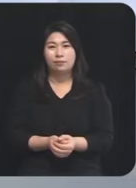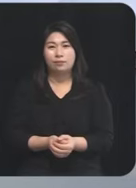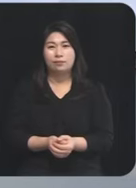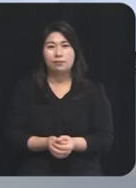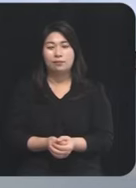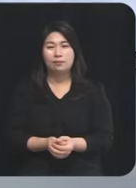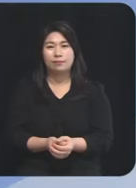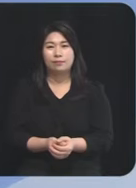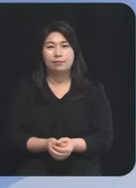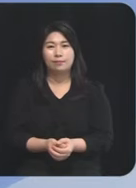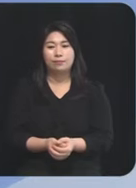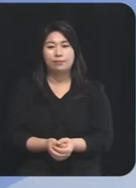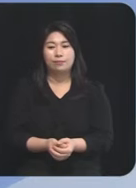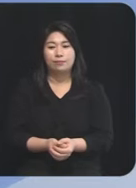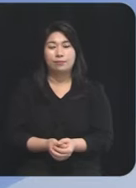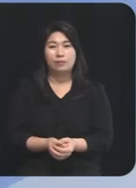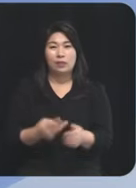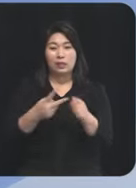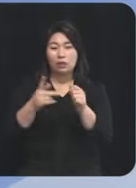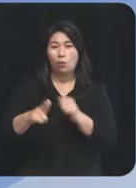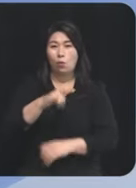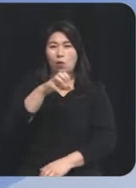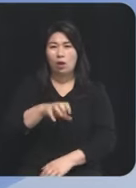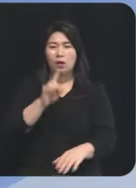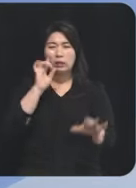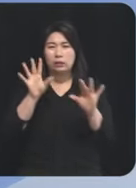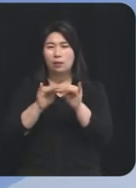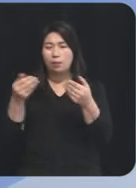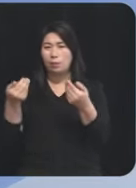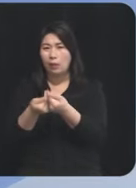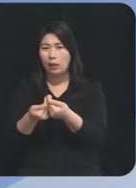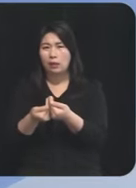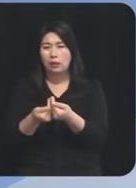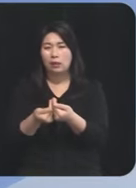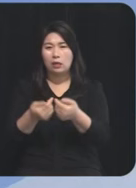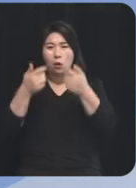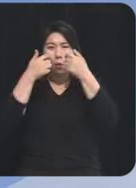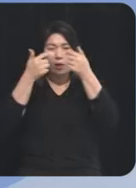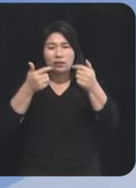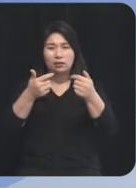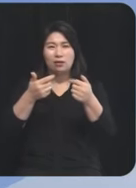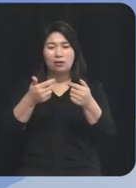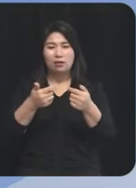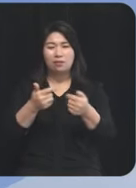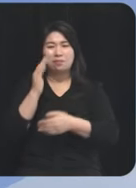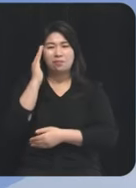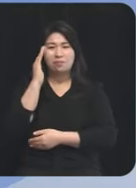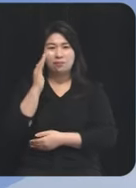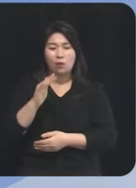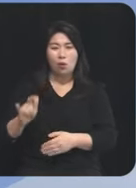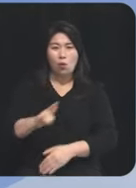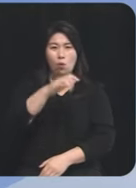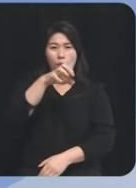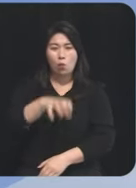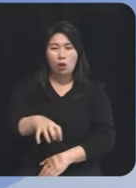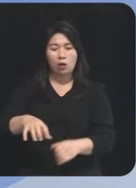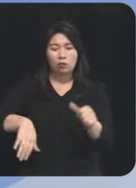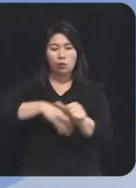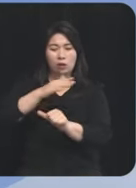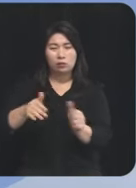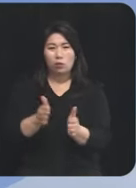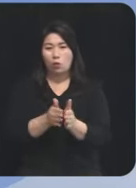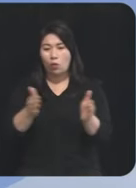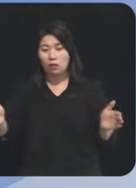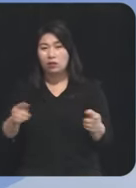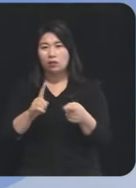해주시기 바랍니다. 네, 제2공항의 찬반을 명확히 밝히라 하셨습니다. 공항 인프라 확충에 대해서 반대하는 사람은